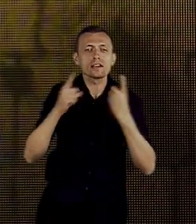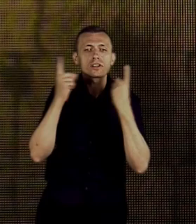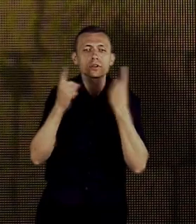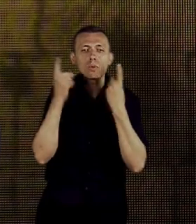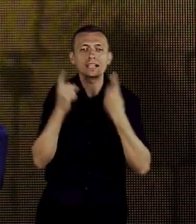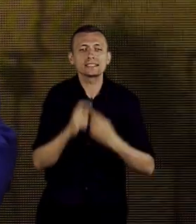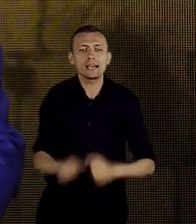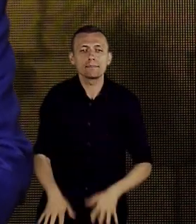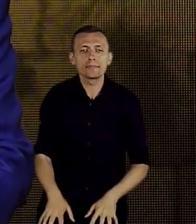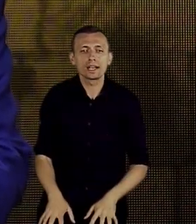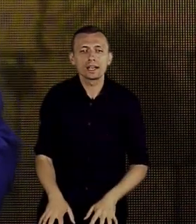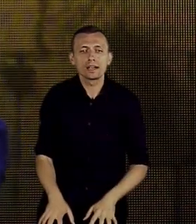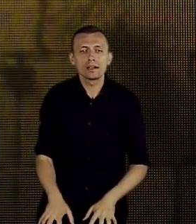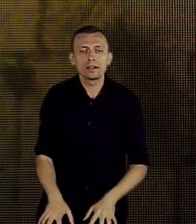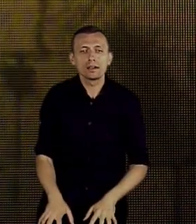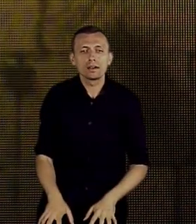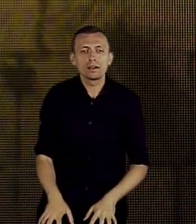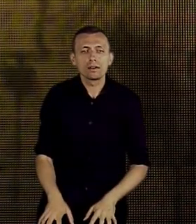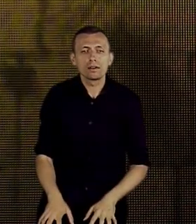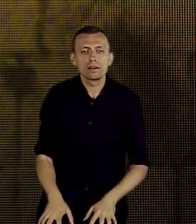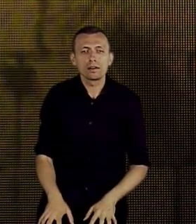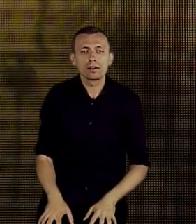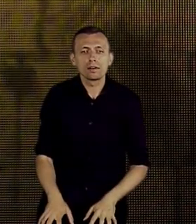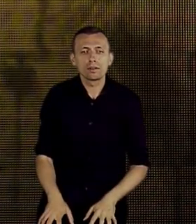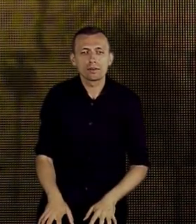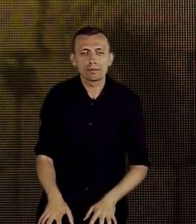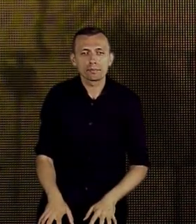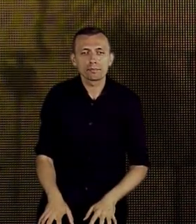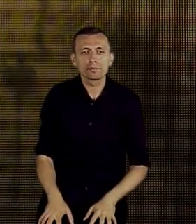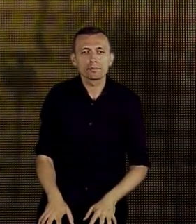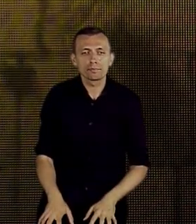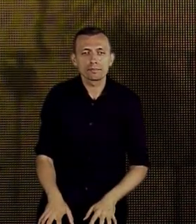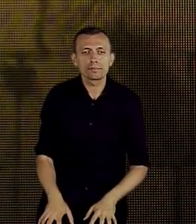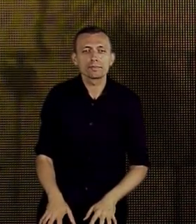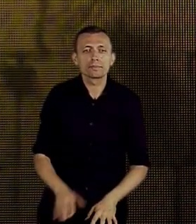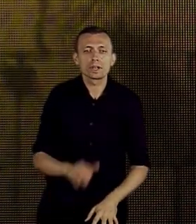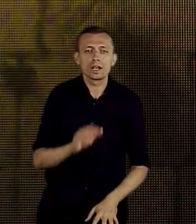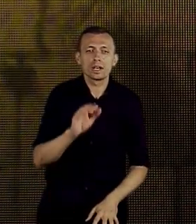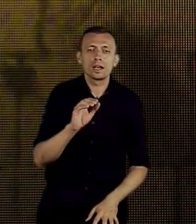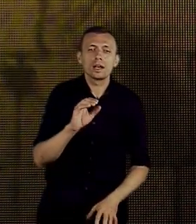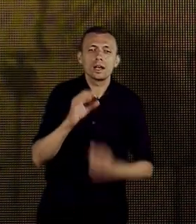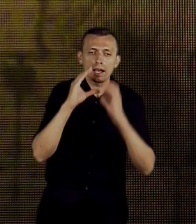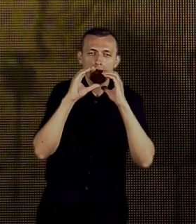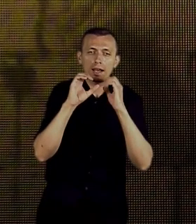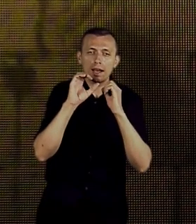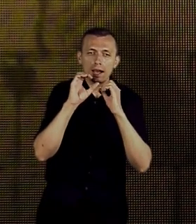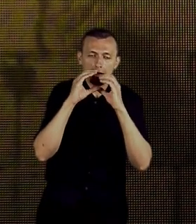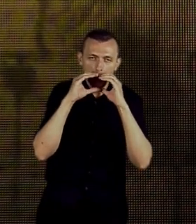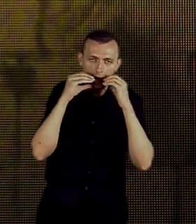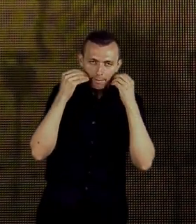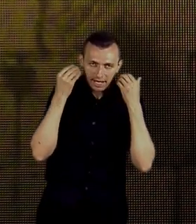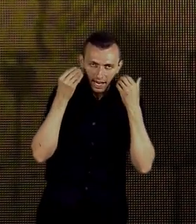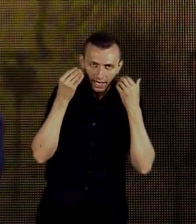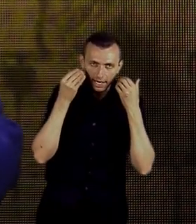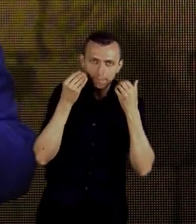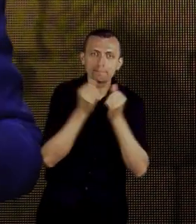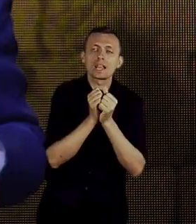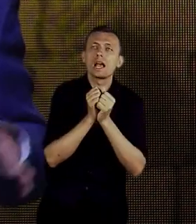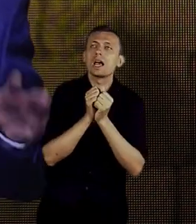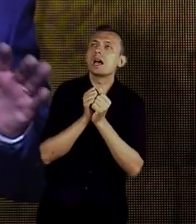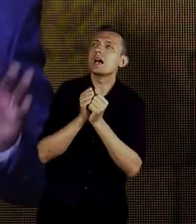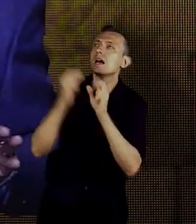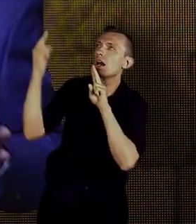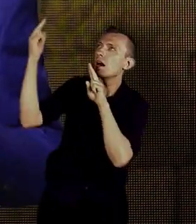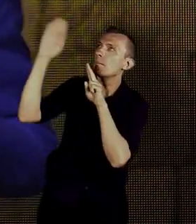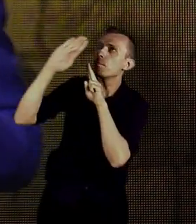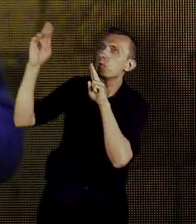próba nastąpiła po wielu latach chodzenia Abrahama z Bogiem. W pewnym sensie całe życie Abrahama